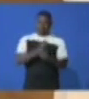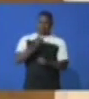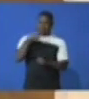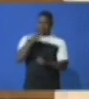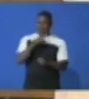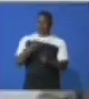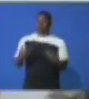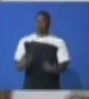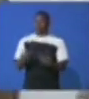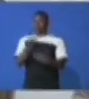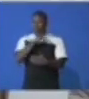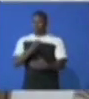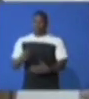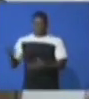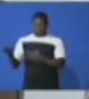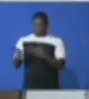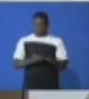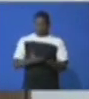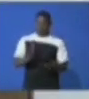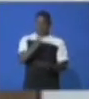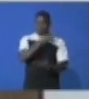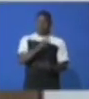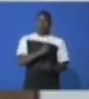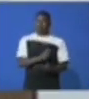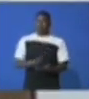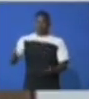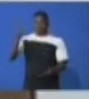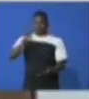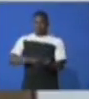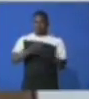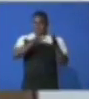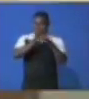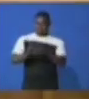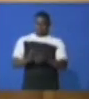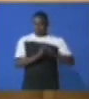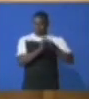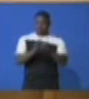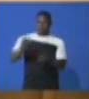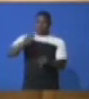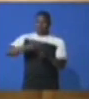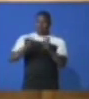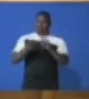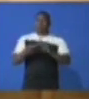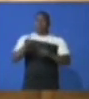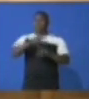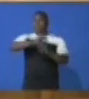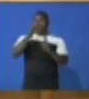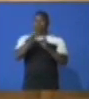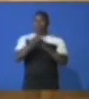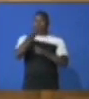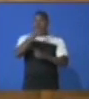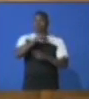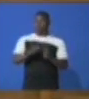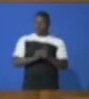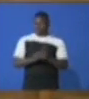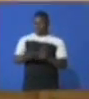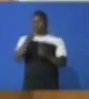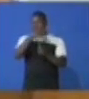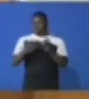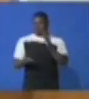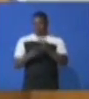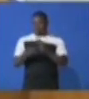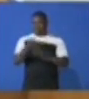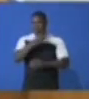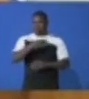aboutissent aujourd'hui avec à la clé cette convention collective des partenaires sociaux du secteur des banques et établissements financiers